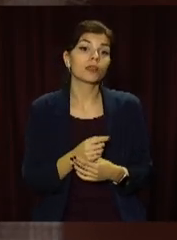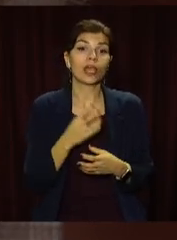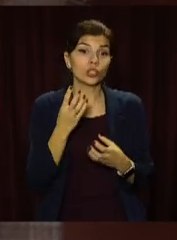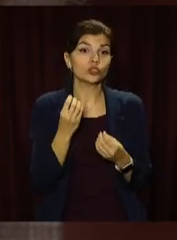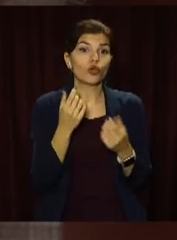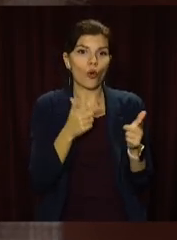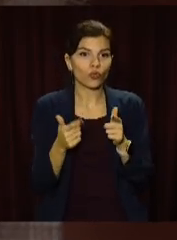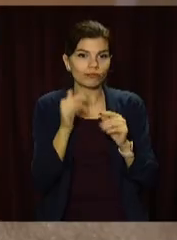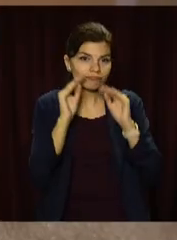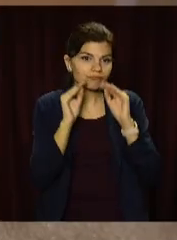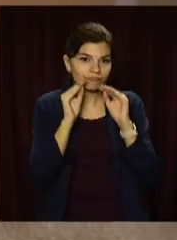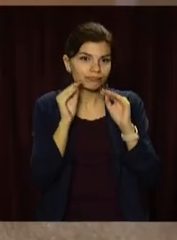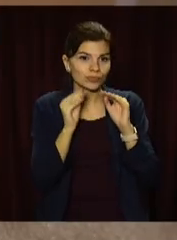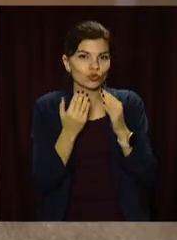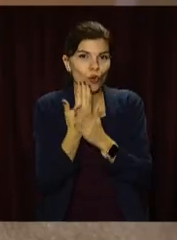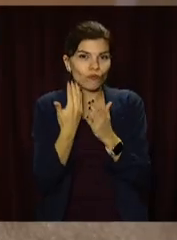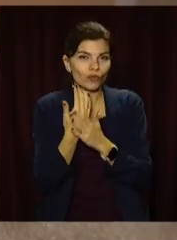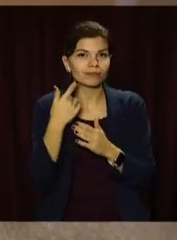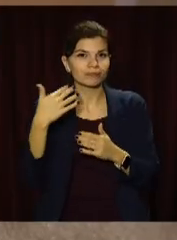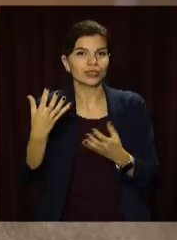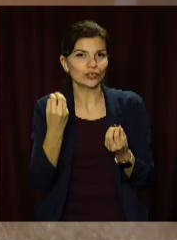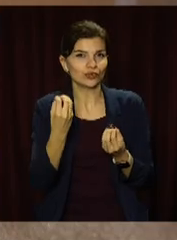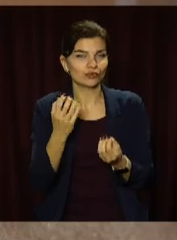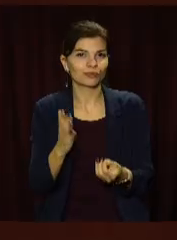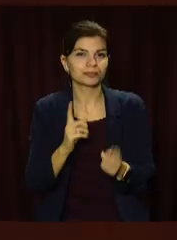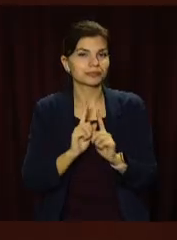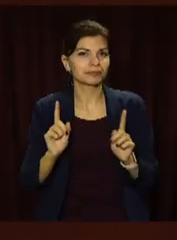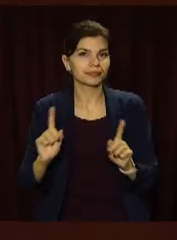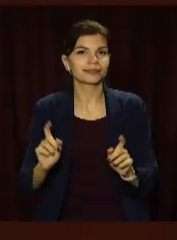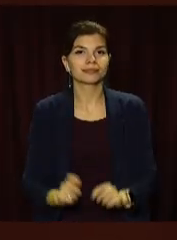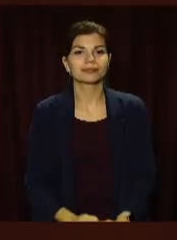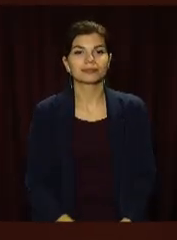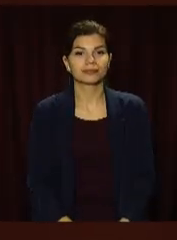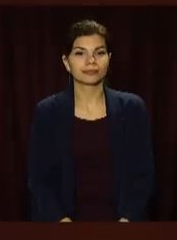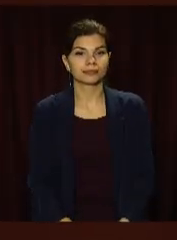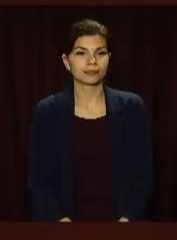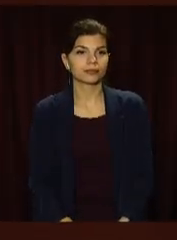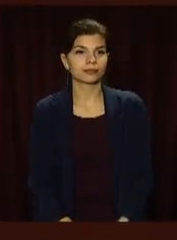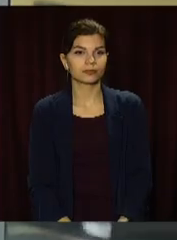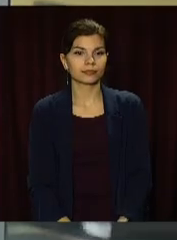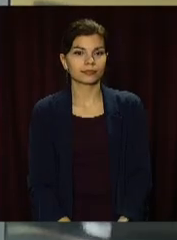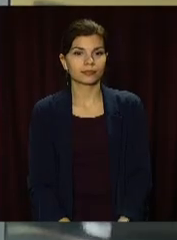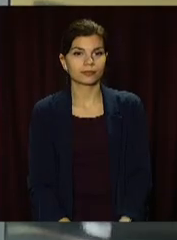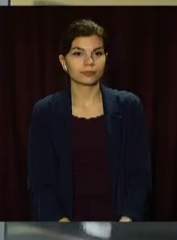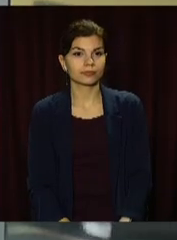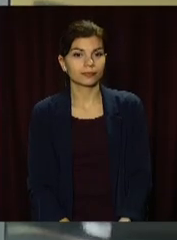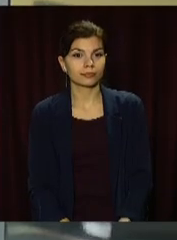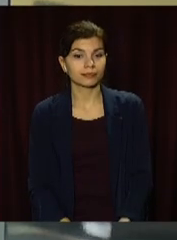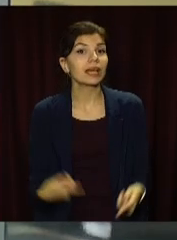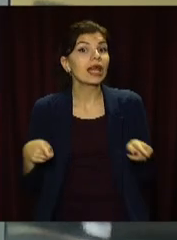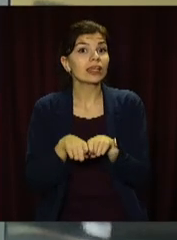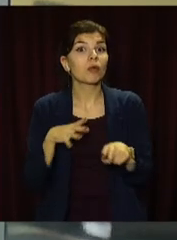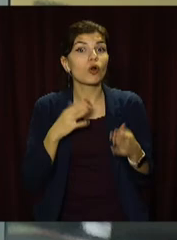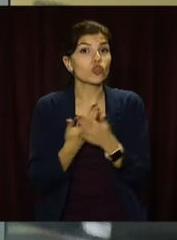порцелянових ляльок дніпрянки. Марія Трибушенко, Олександр Вернигоров, Open News, телеканал «Відкритий». Такими